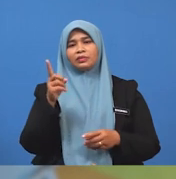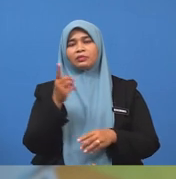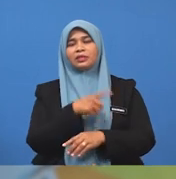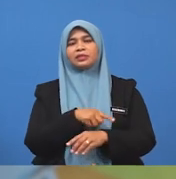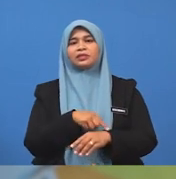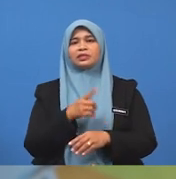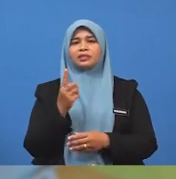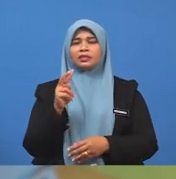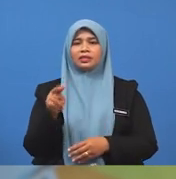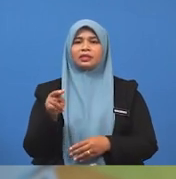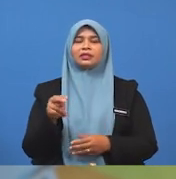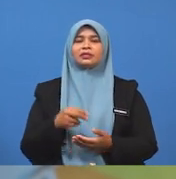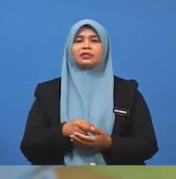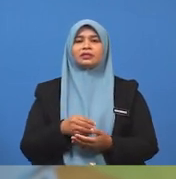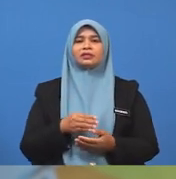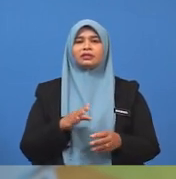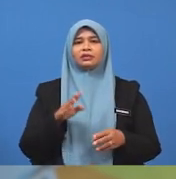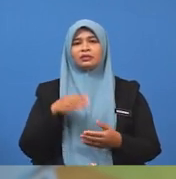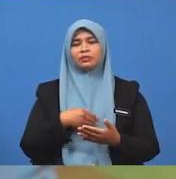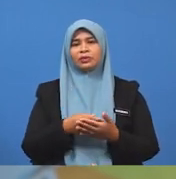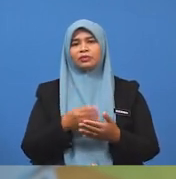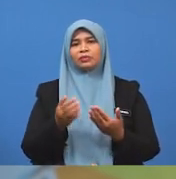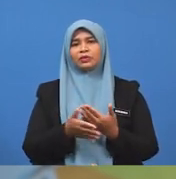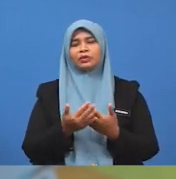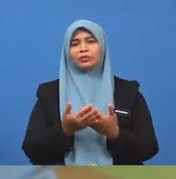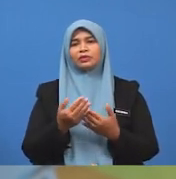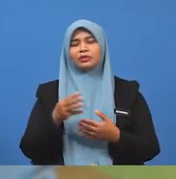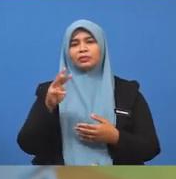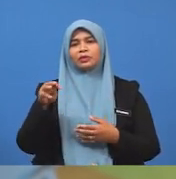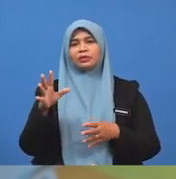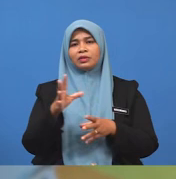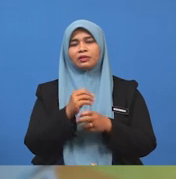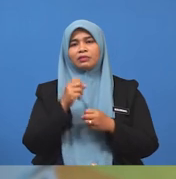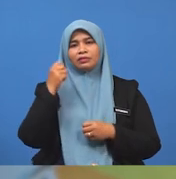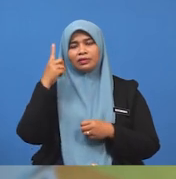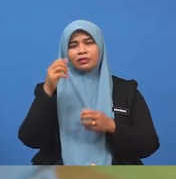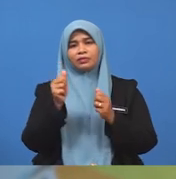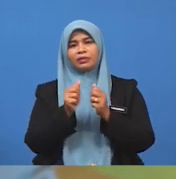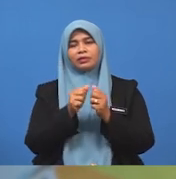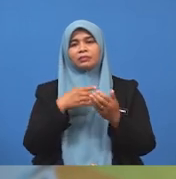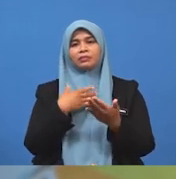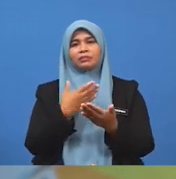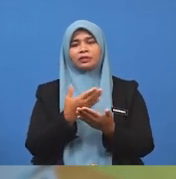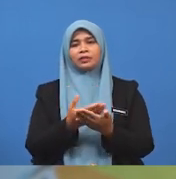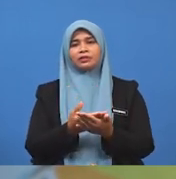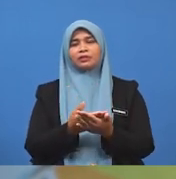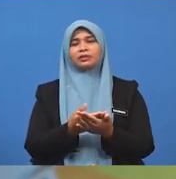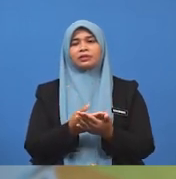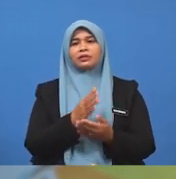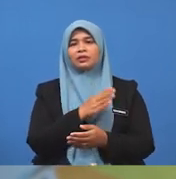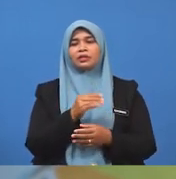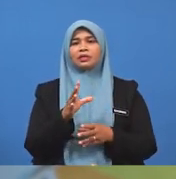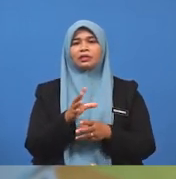perkongsian ini mudah-mudahan murid-murid dapat memahami dengan baik konsep Ilmu Tafsir